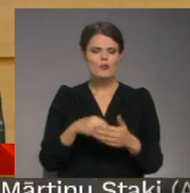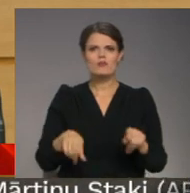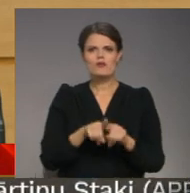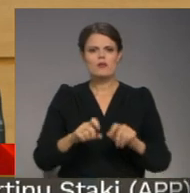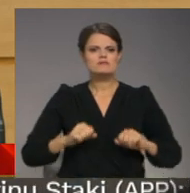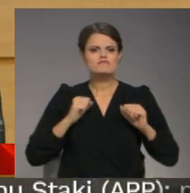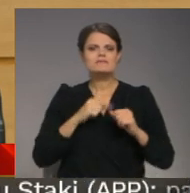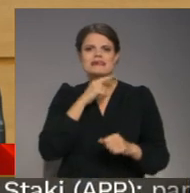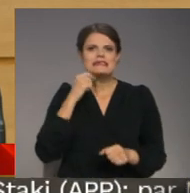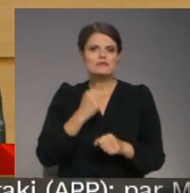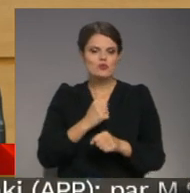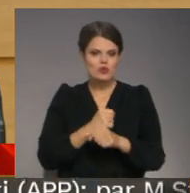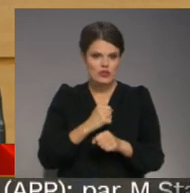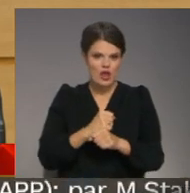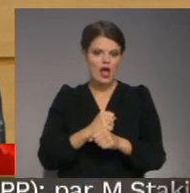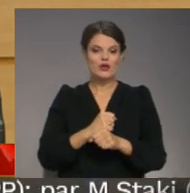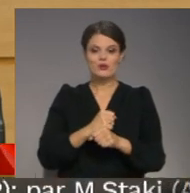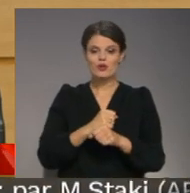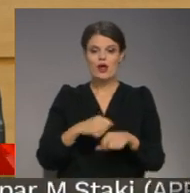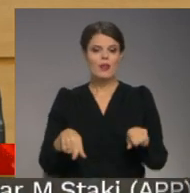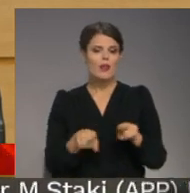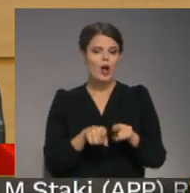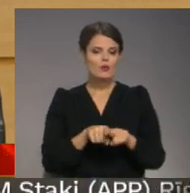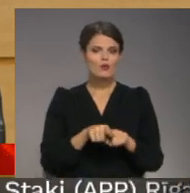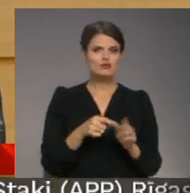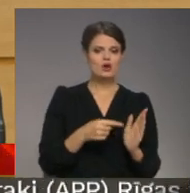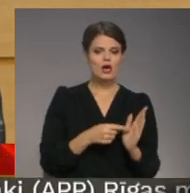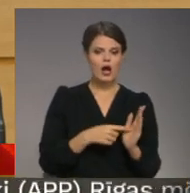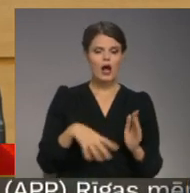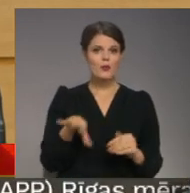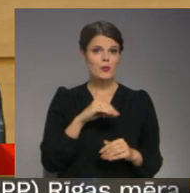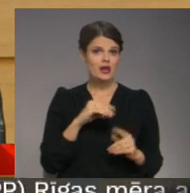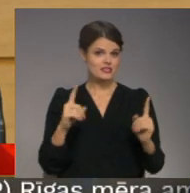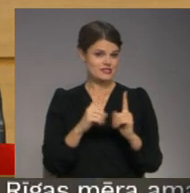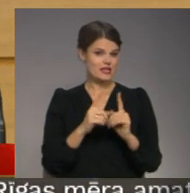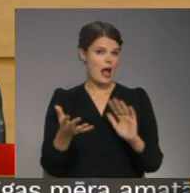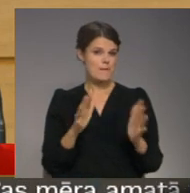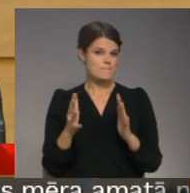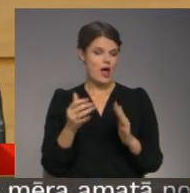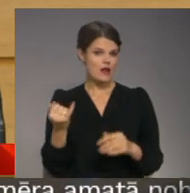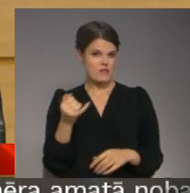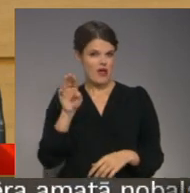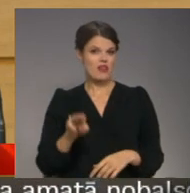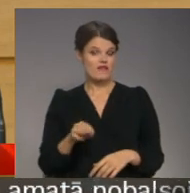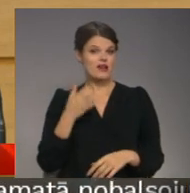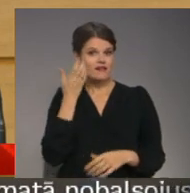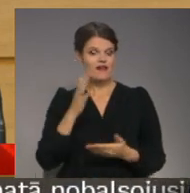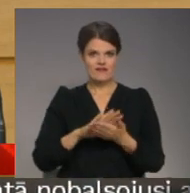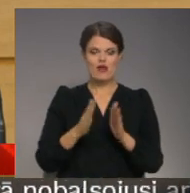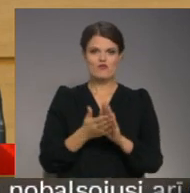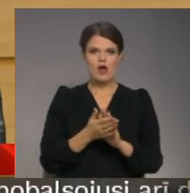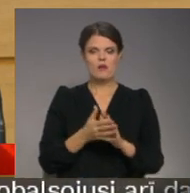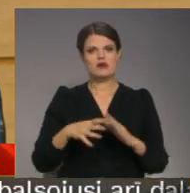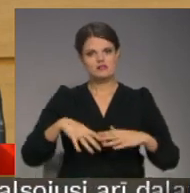darīt gribu mirdzošās acīs. Tādu pašu, kādu mēs satikāmies apmēram janvārī, ka vienojāmies, ka mēs iesim